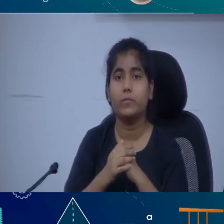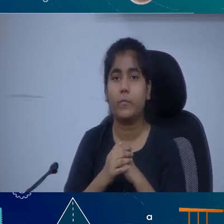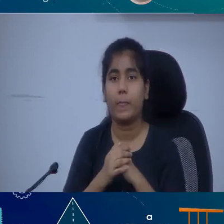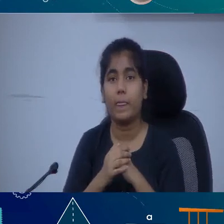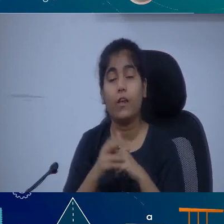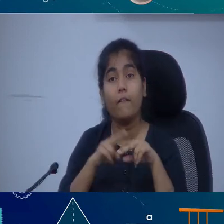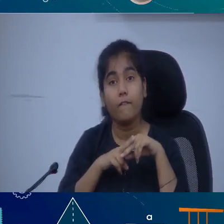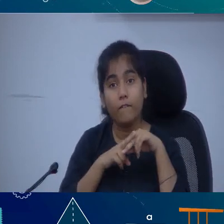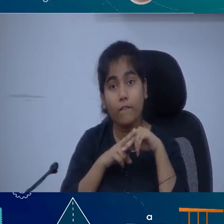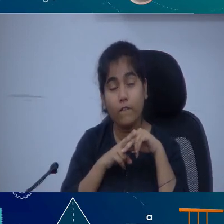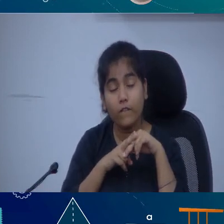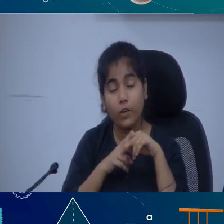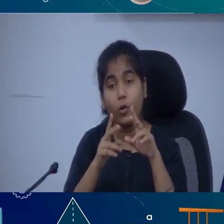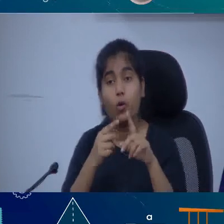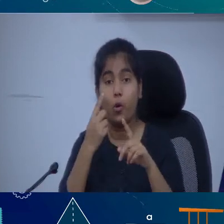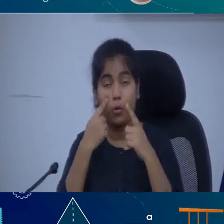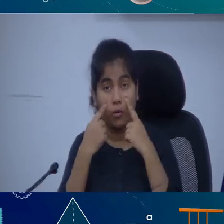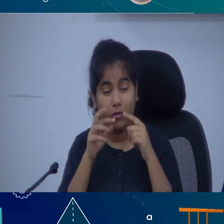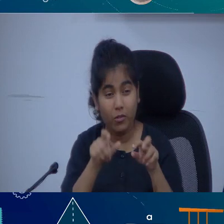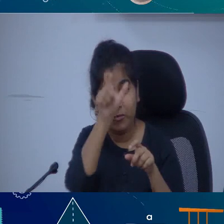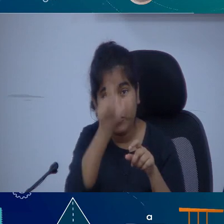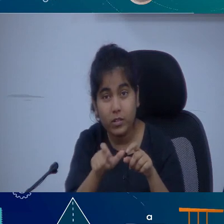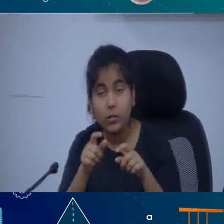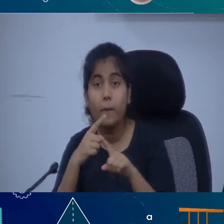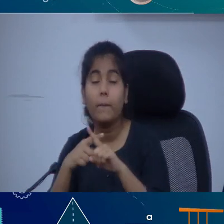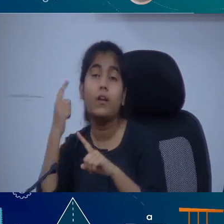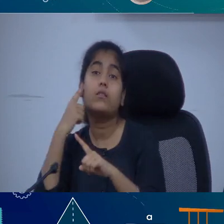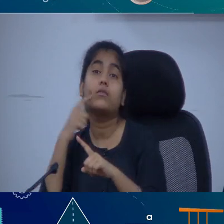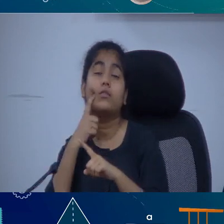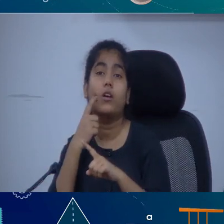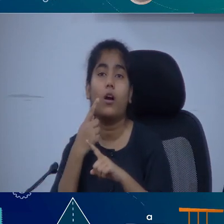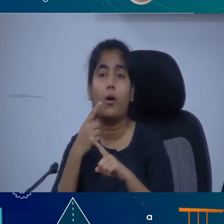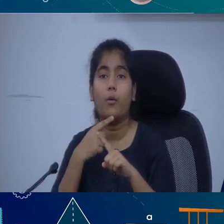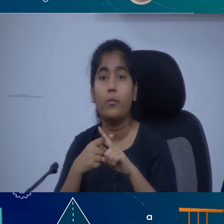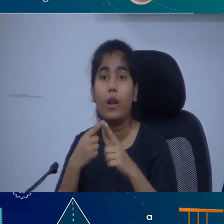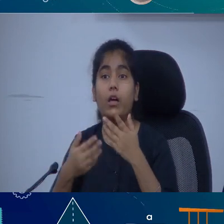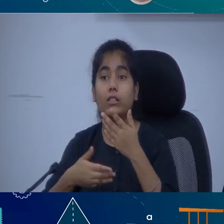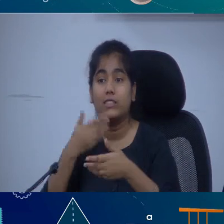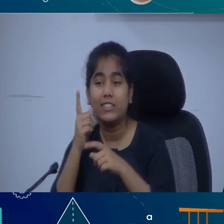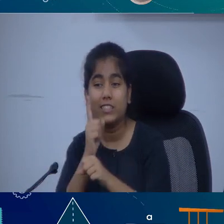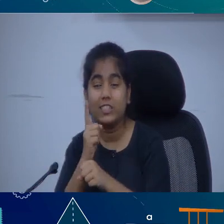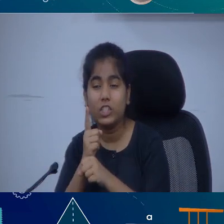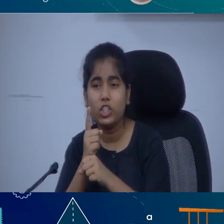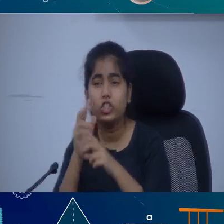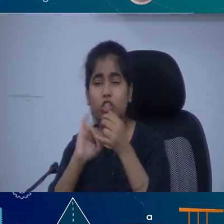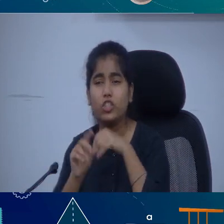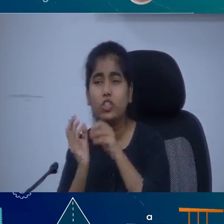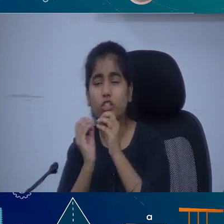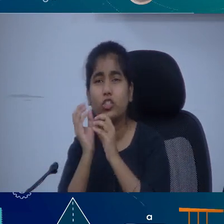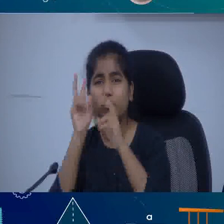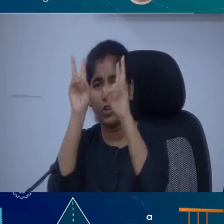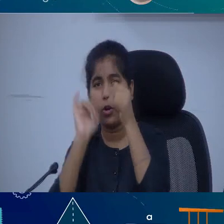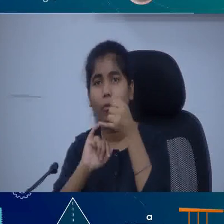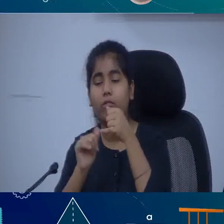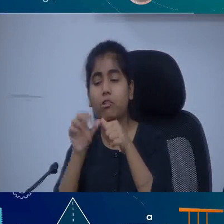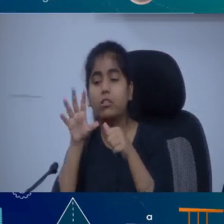थ्रू दैट साइन जो ब्लू में दिखाया गया है ऑन द लेफ्ट हैंड साइड कि आप उसको पूरी तरह से फॉर विजुअली इम्पेयर्ड एंड दोज